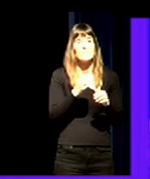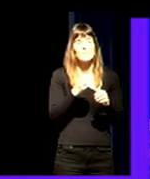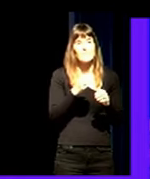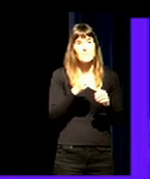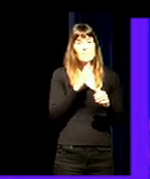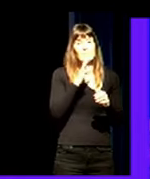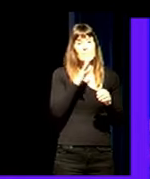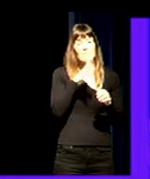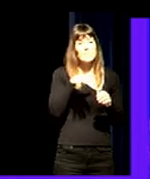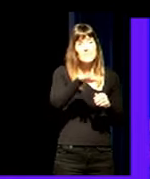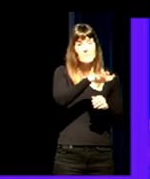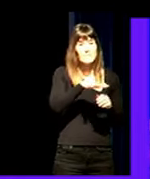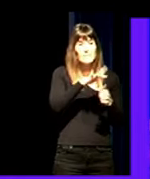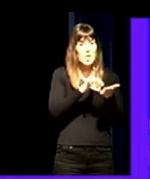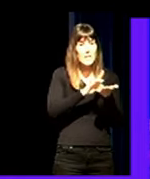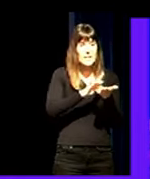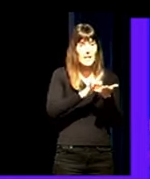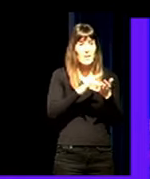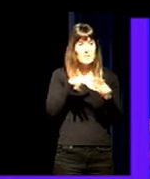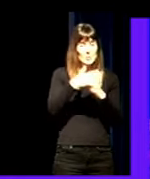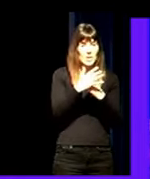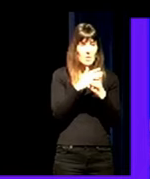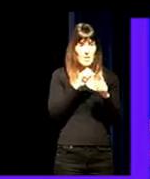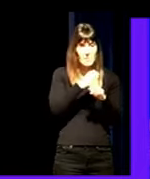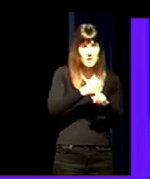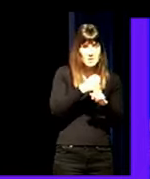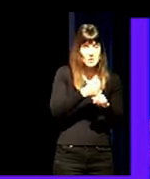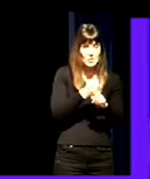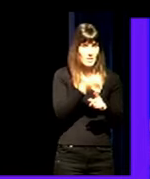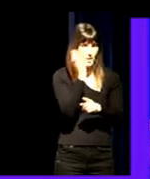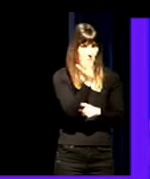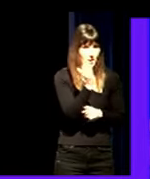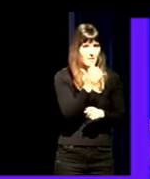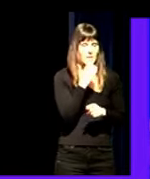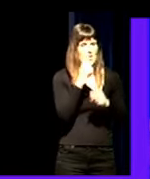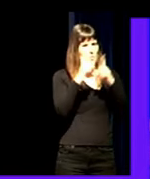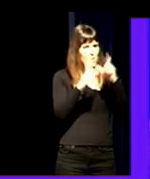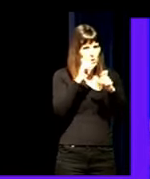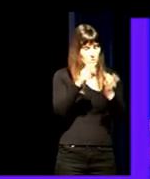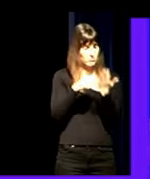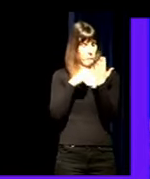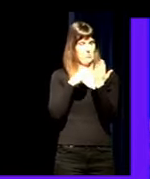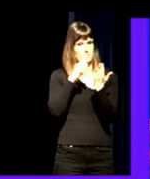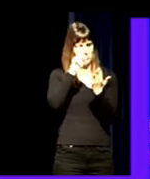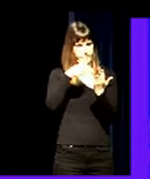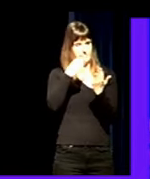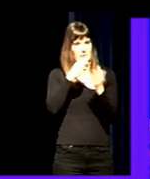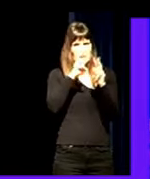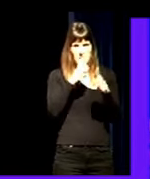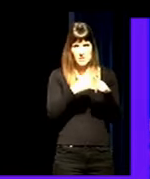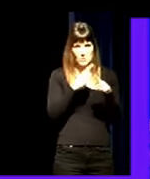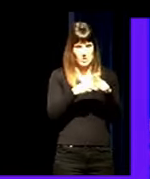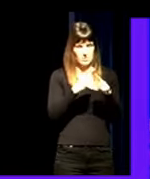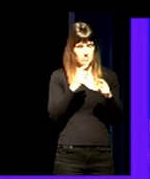dala adibidez hori. Edo bai, zu jasotzea argazkiak edo komentarioak seksualkiak, eta zuk ez nahi dituzin, ez